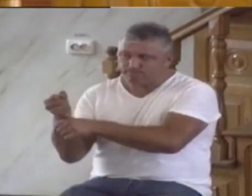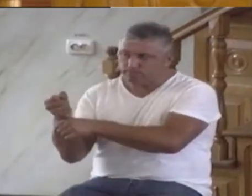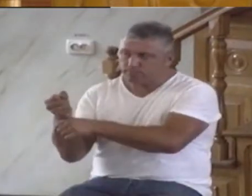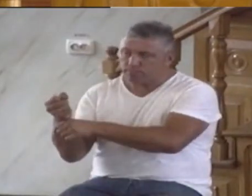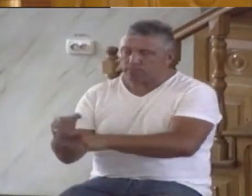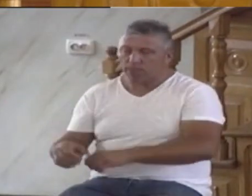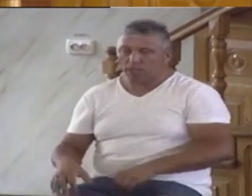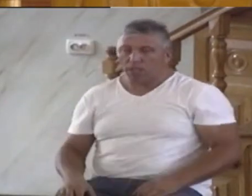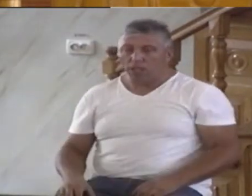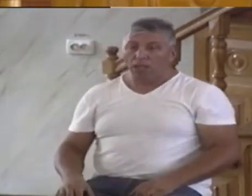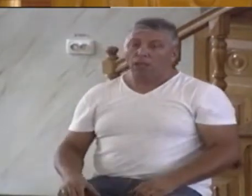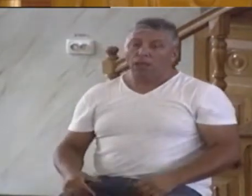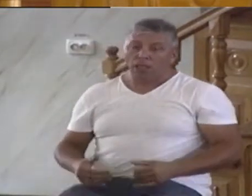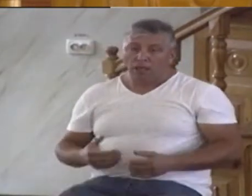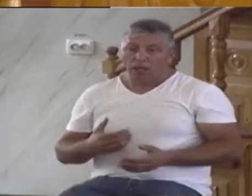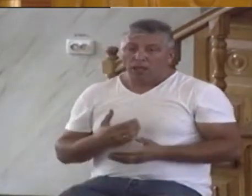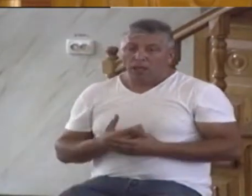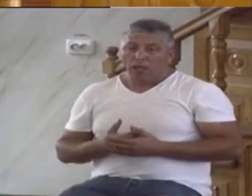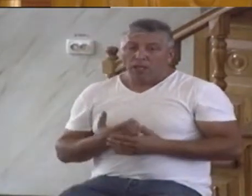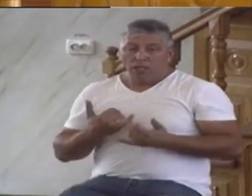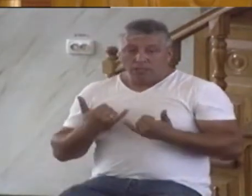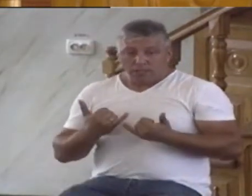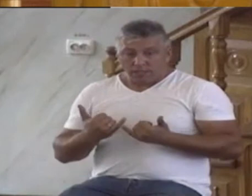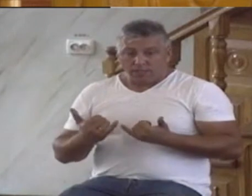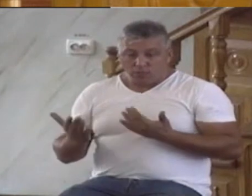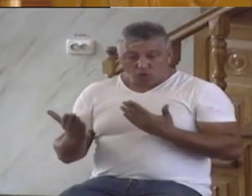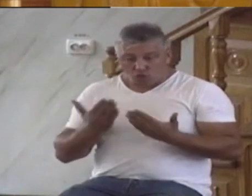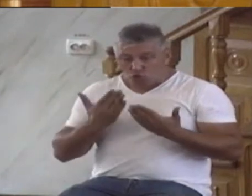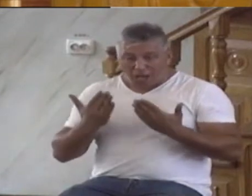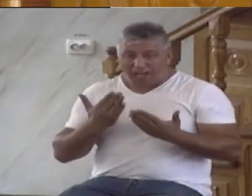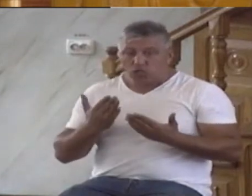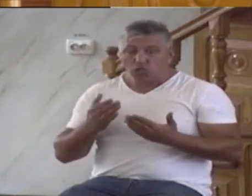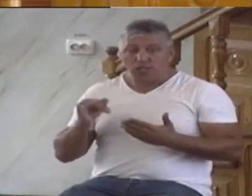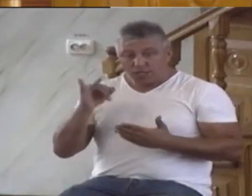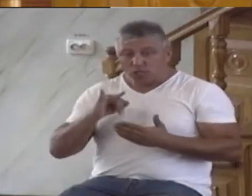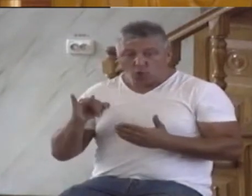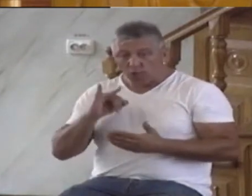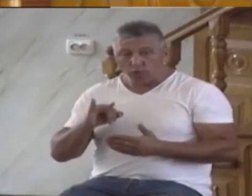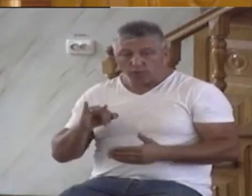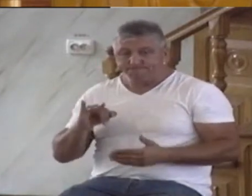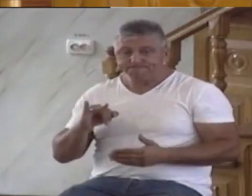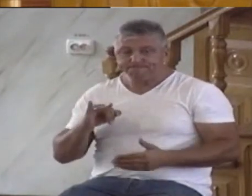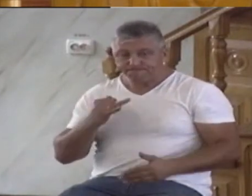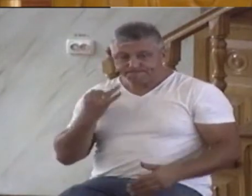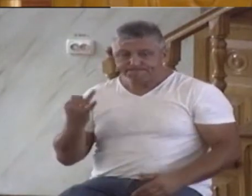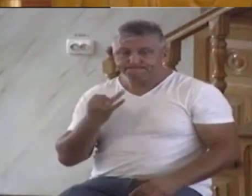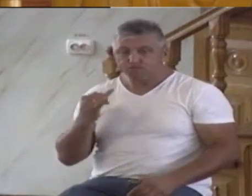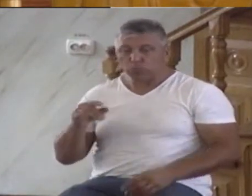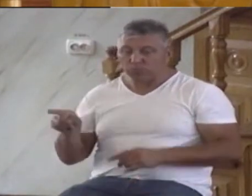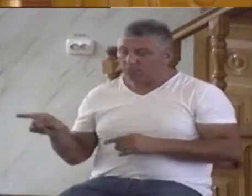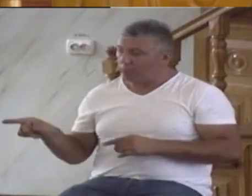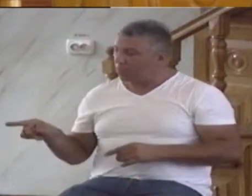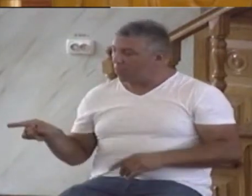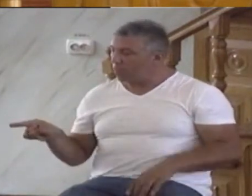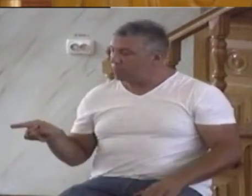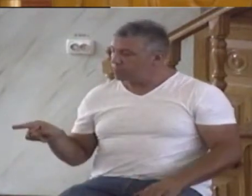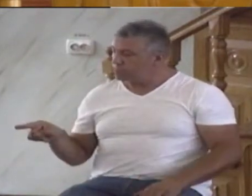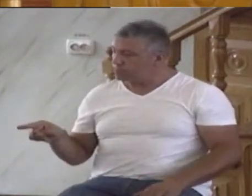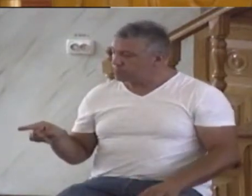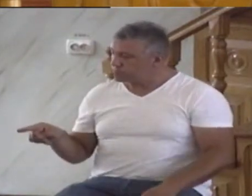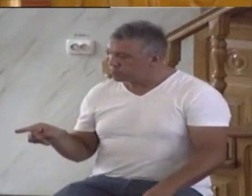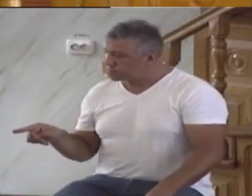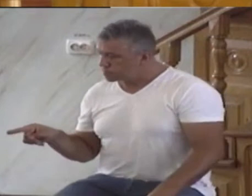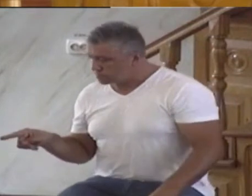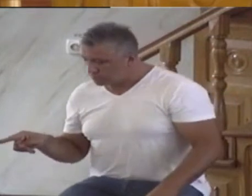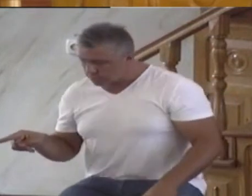В результате, читая сегодня это повествование, мы обнаруживаем этого пророка Божьего нигде